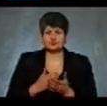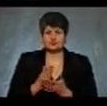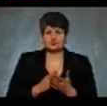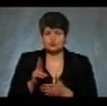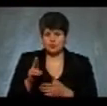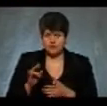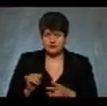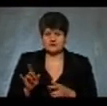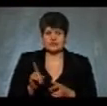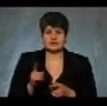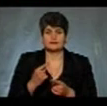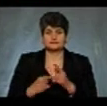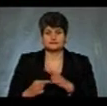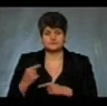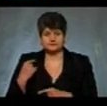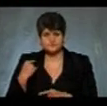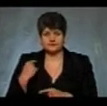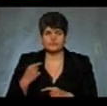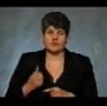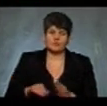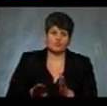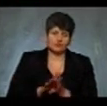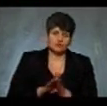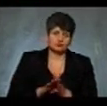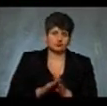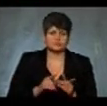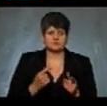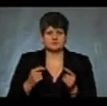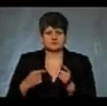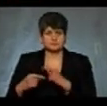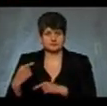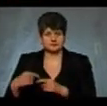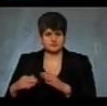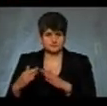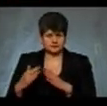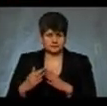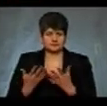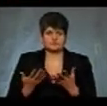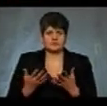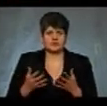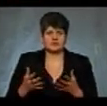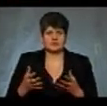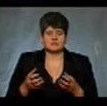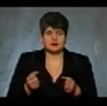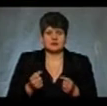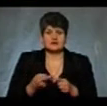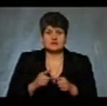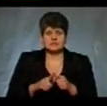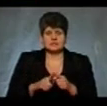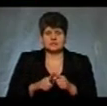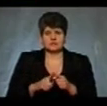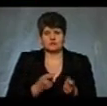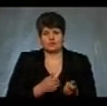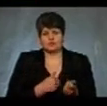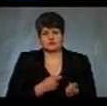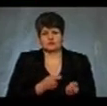які демобілізовуються або їдуть у відпустку. І з різного роду причин прихоплюють, скажімо так, ці боєприпаси для того, щоб привезти